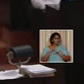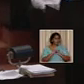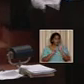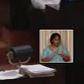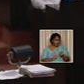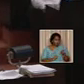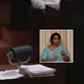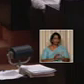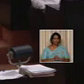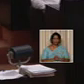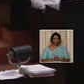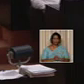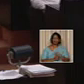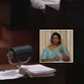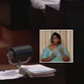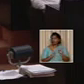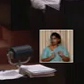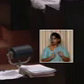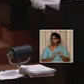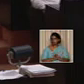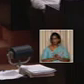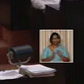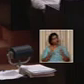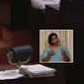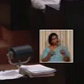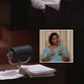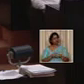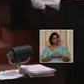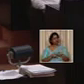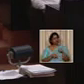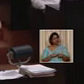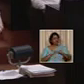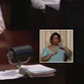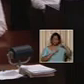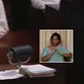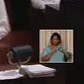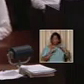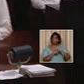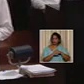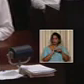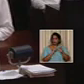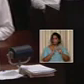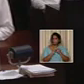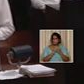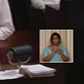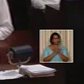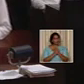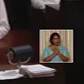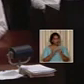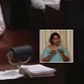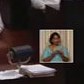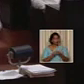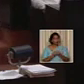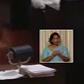තිබේද? ඒ කෙසේද? නොයසේනම් මෙම විශ්වවිද්‍යාලයන් තුළ පවතින ගැටලු විසඳීමට